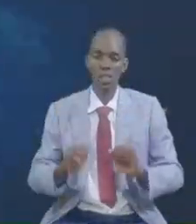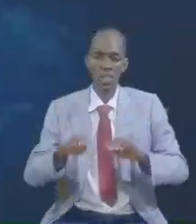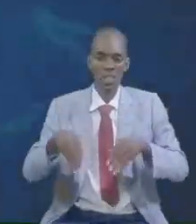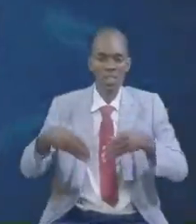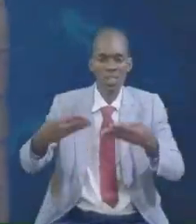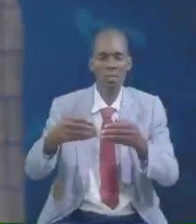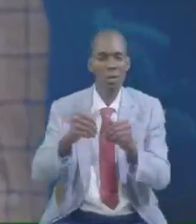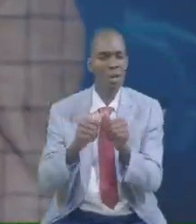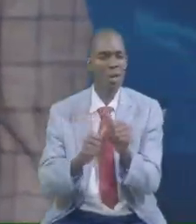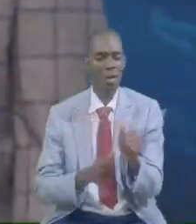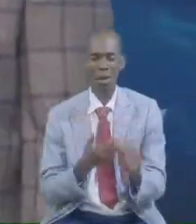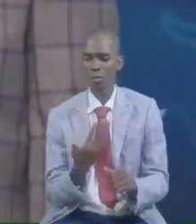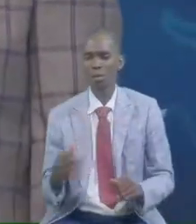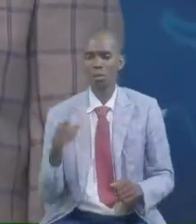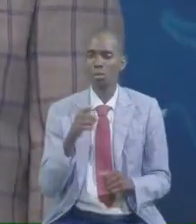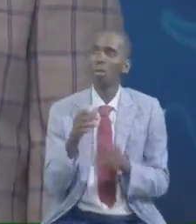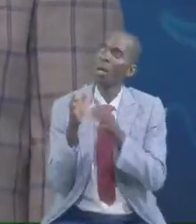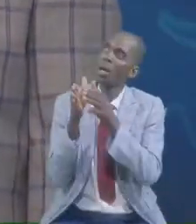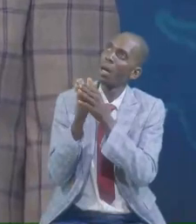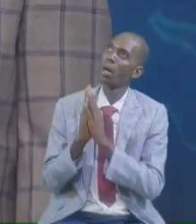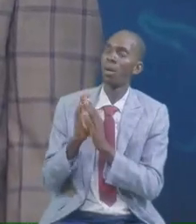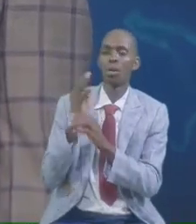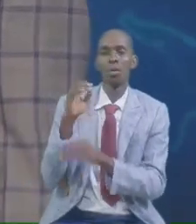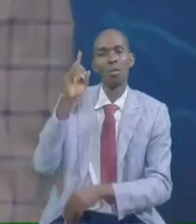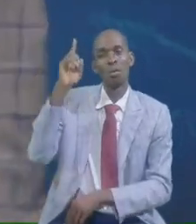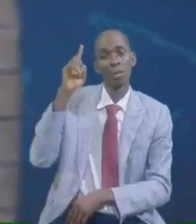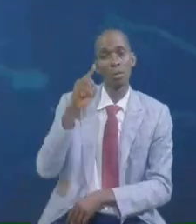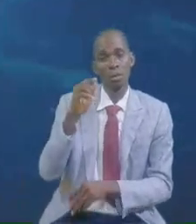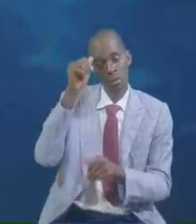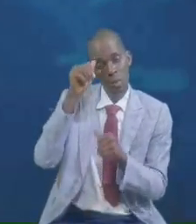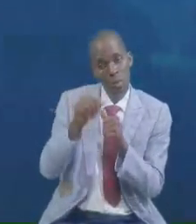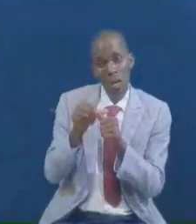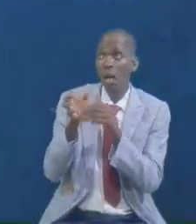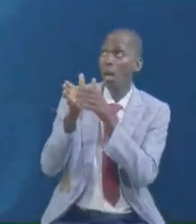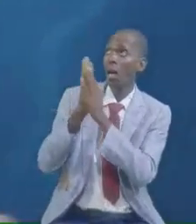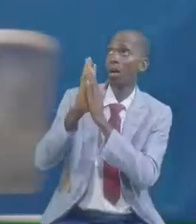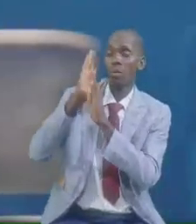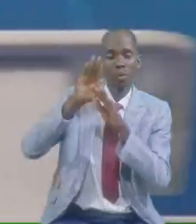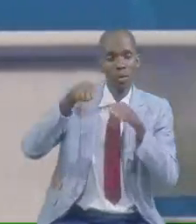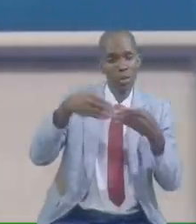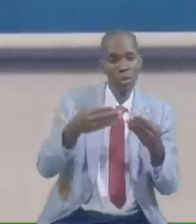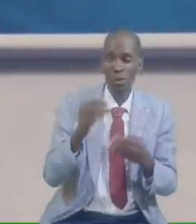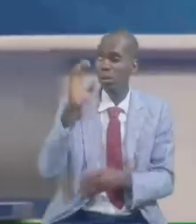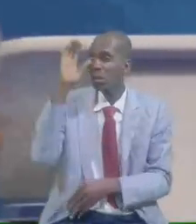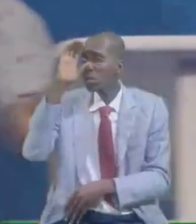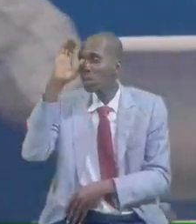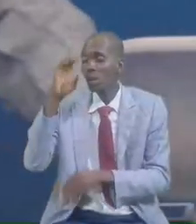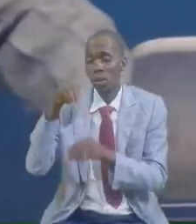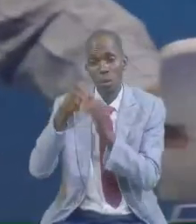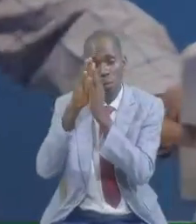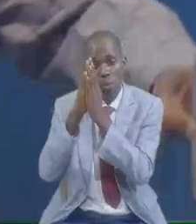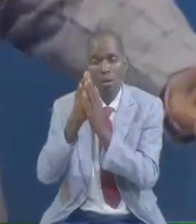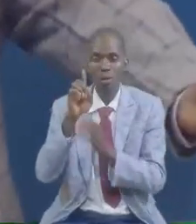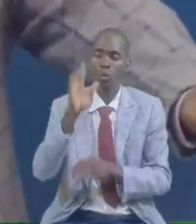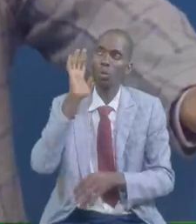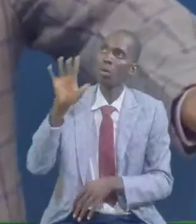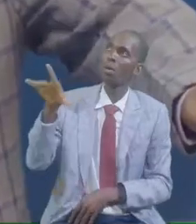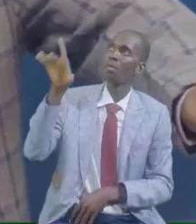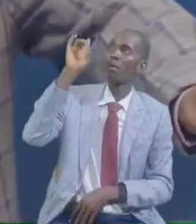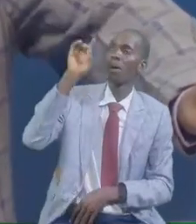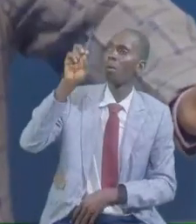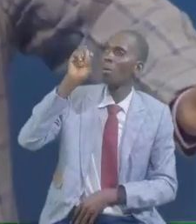donner tout ce que tu demandes, demandez, l'on vous donnera, cherchez et vous trouverez, frappez et